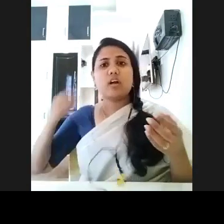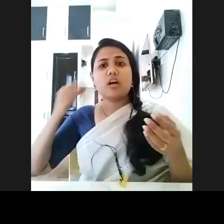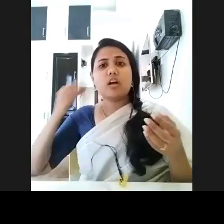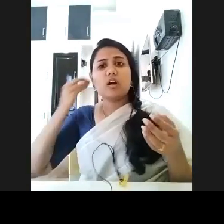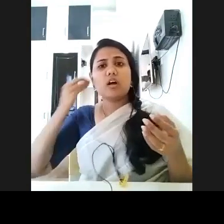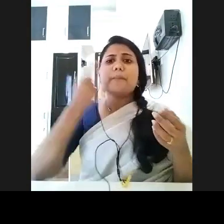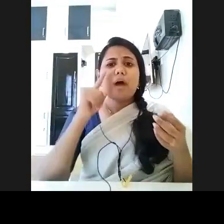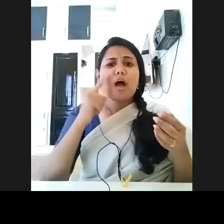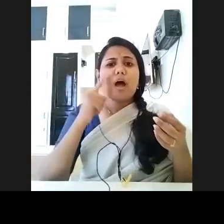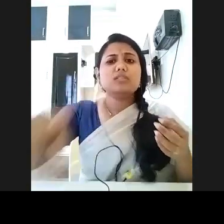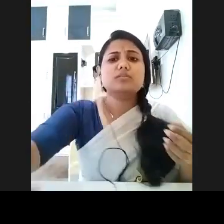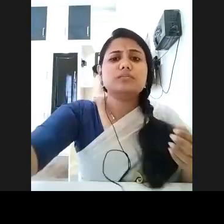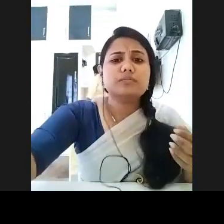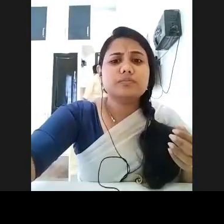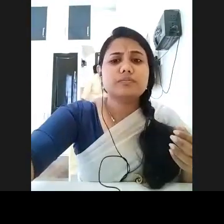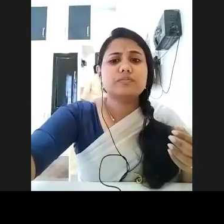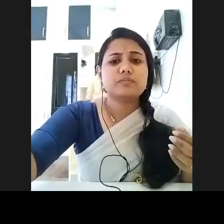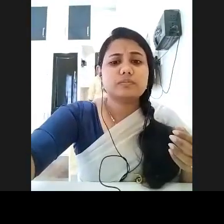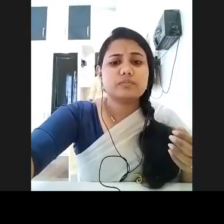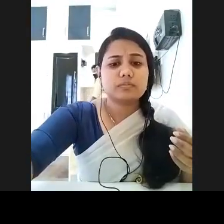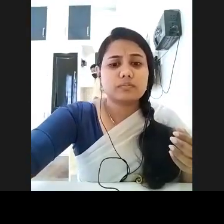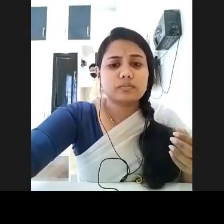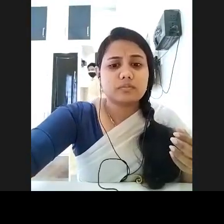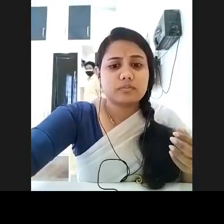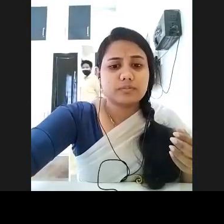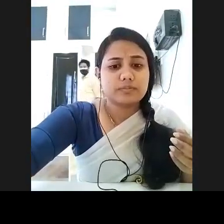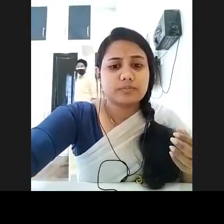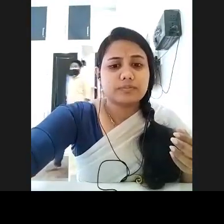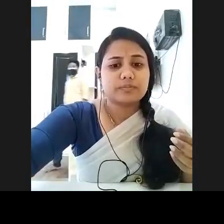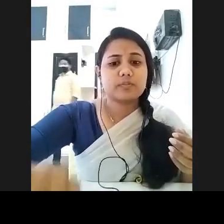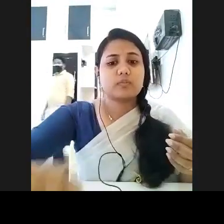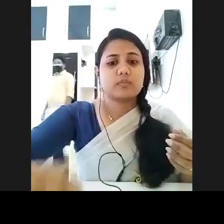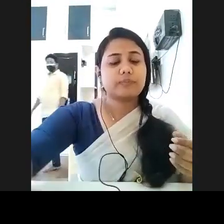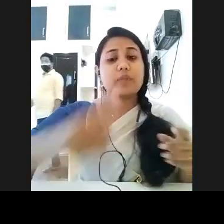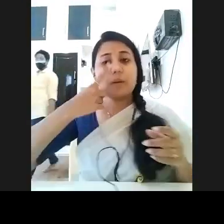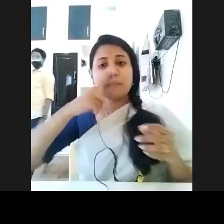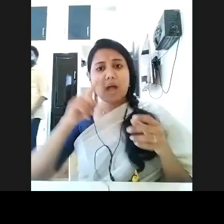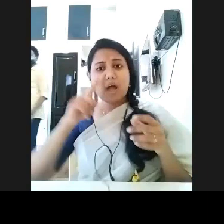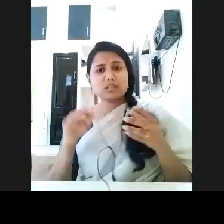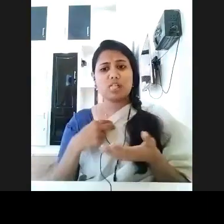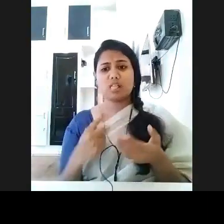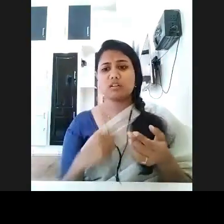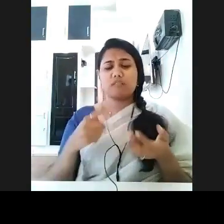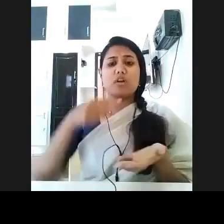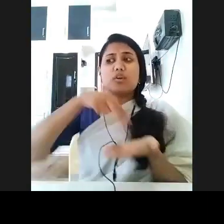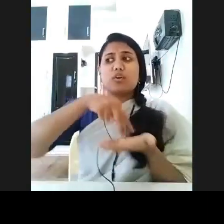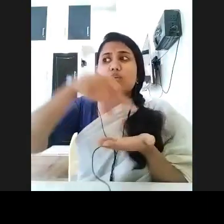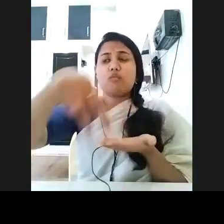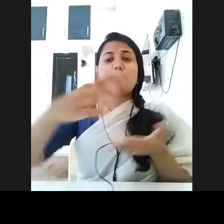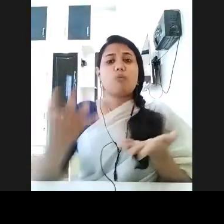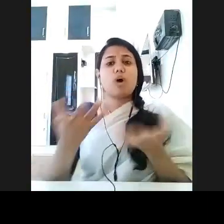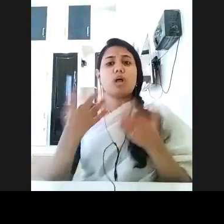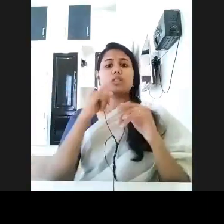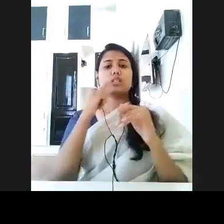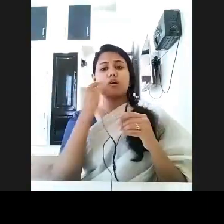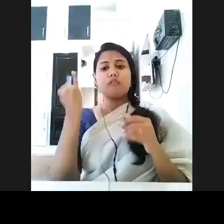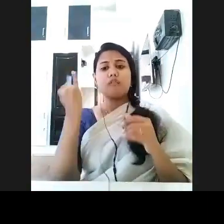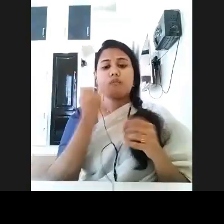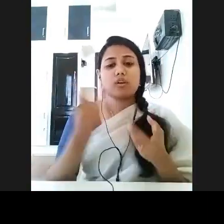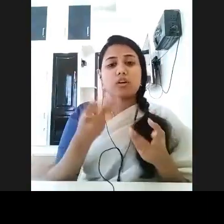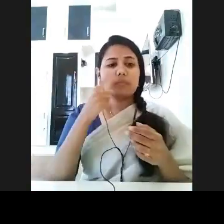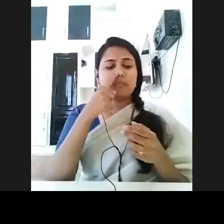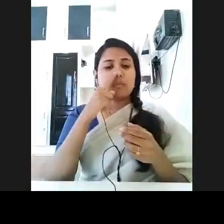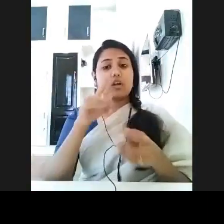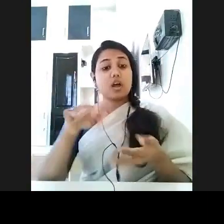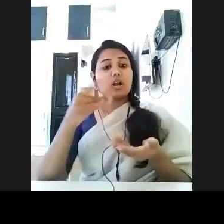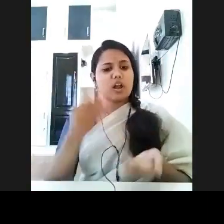ജനറ്റിക് ഡയഗ്നോസിസ് എന്തായാലും ചെയ്യേണ്ട ആവശ്യമുണ്ട്. എന്നാലേ ഇപ്പോൾ ഒരു കുട്ടിക്ക് എന്താ അസുഖം എന്ന് അറിഞ്ഞാലേ അതിൻ്റെ ഭാവി നമുക്ക് എങ്ങനെയാണെന്നൊന്ന് പറയാൻ പറ്റുള്ളൂ. ദാറ്റ് ഇസ്